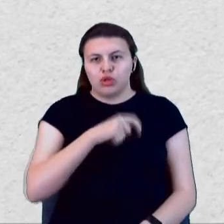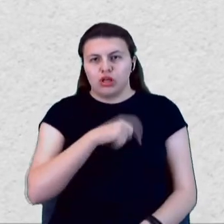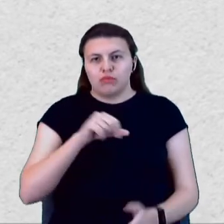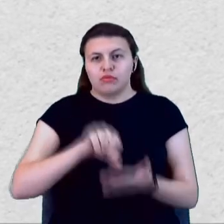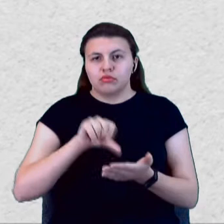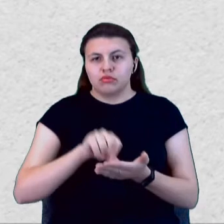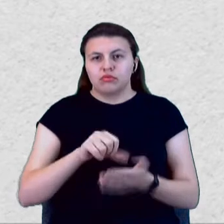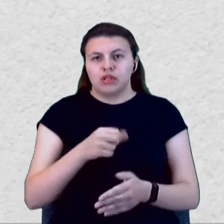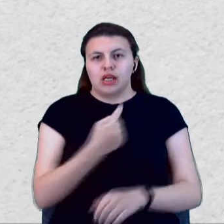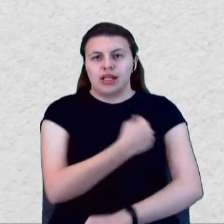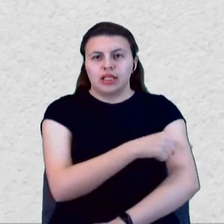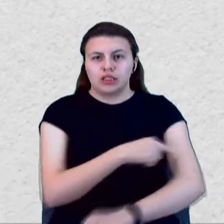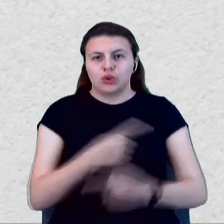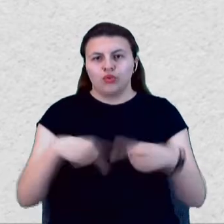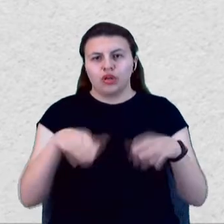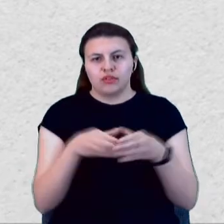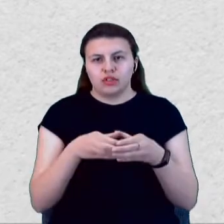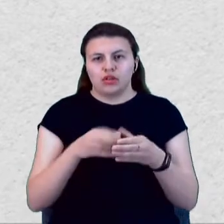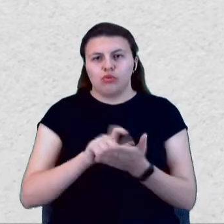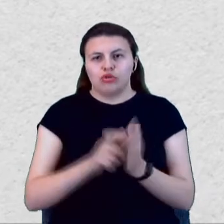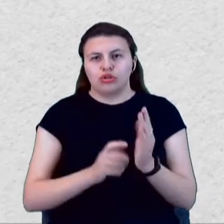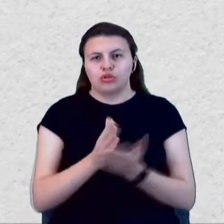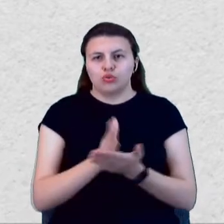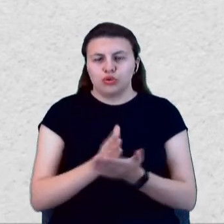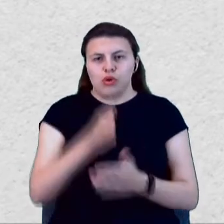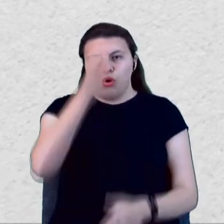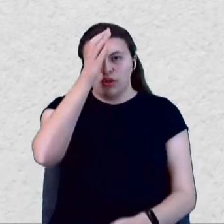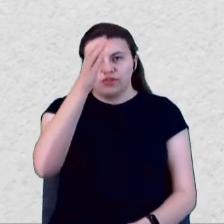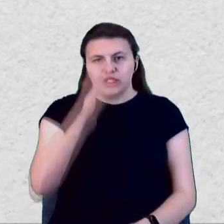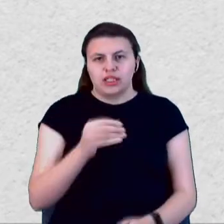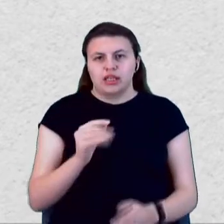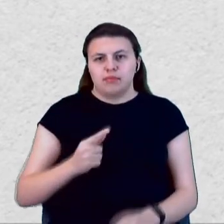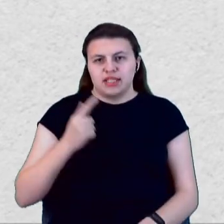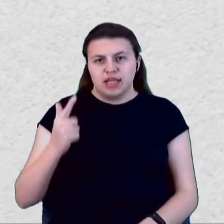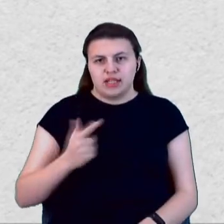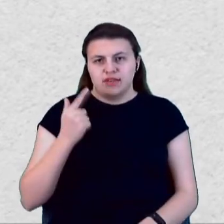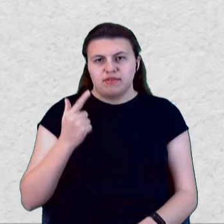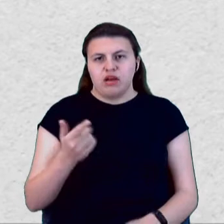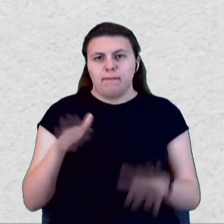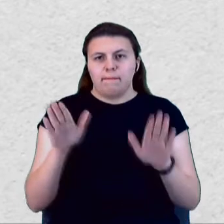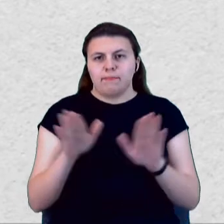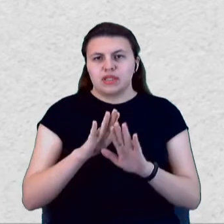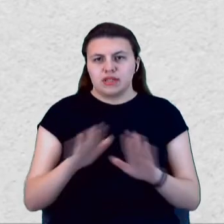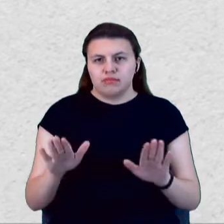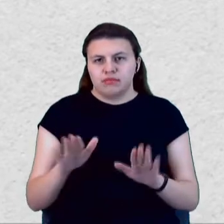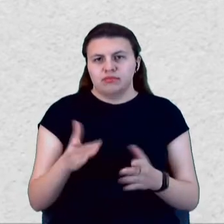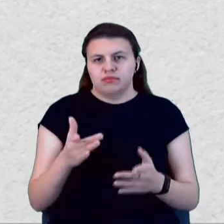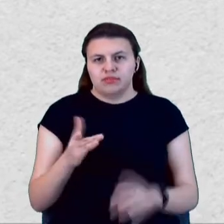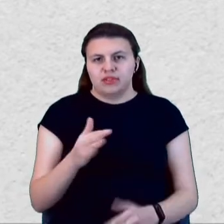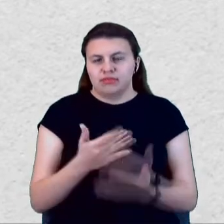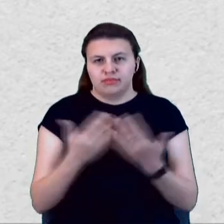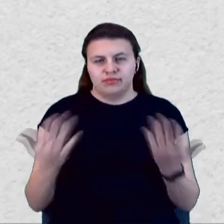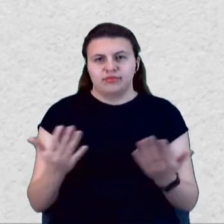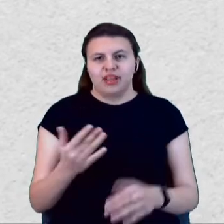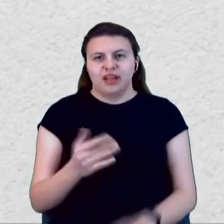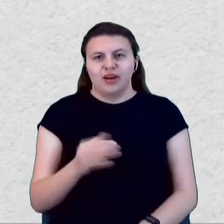лікарського товариства, комунальних служб, освіти та мистецтва, пенсіонери, церковник та інші. Перший номер у списку – Олег